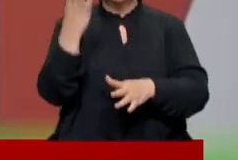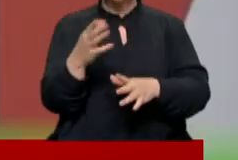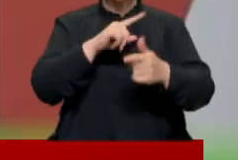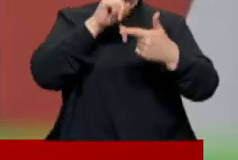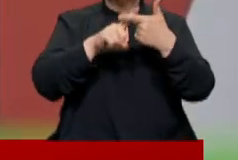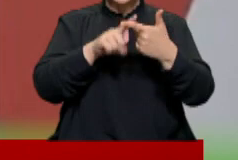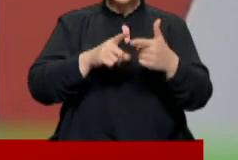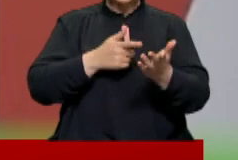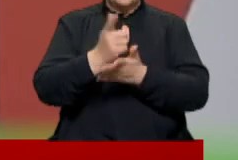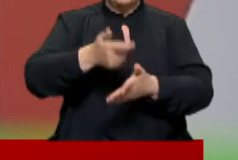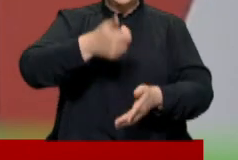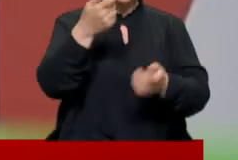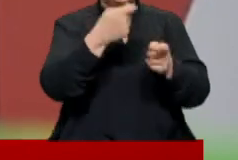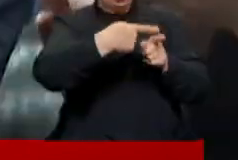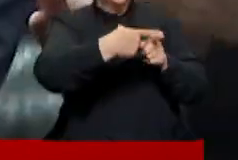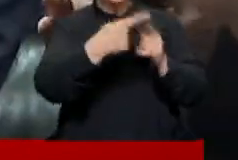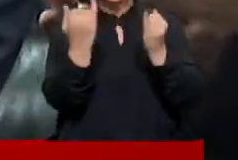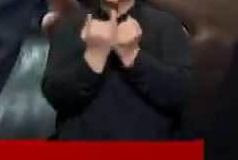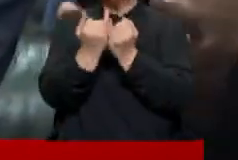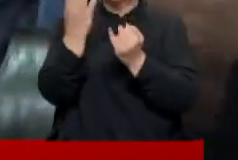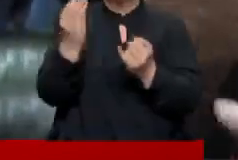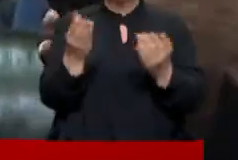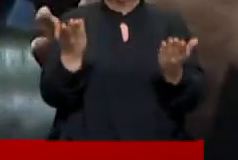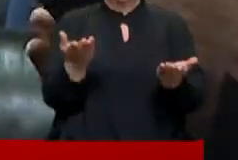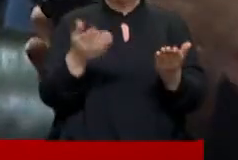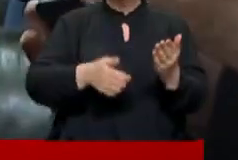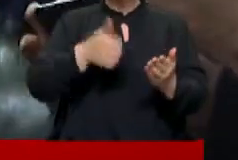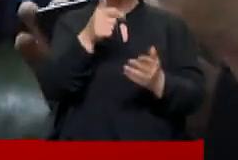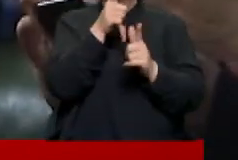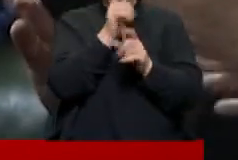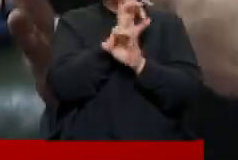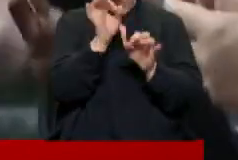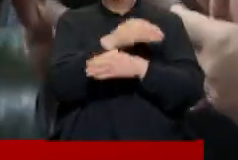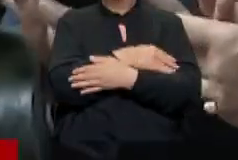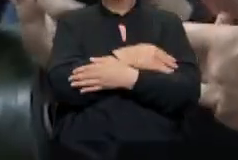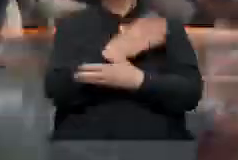bir diğerinin Tarım Bakanı'nın iş ortağının kardeşi olması. Bakan sessiz.